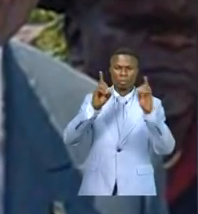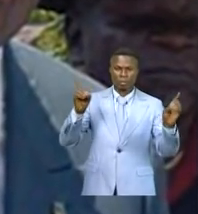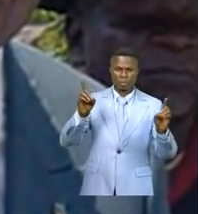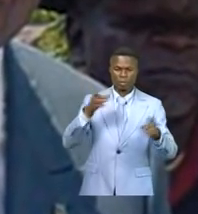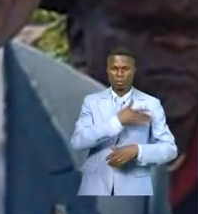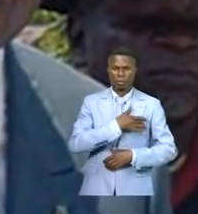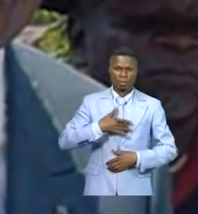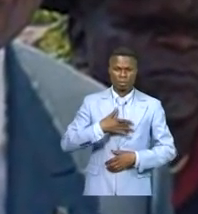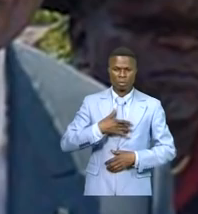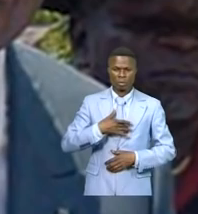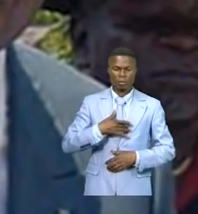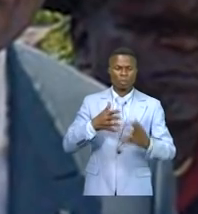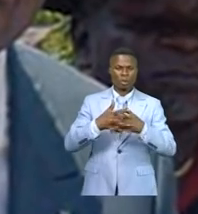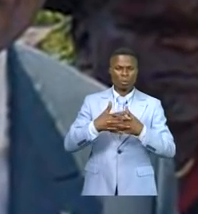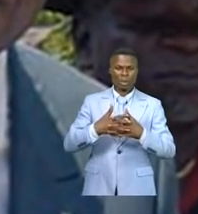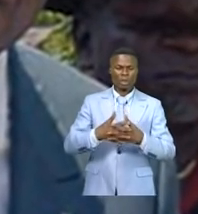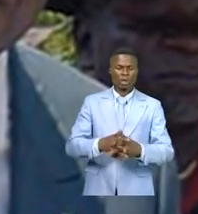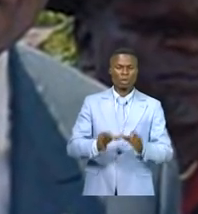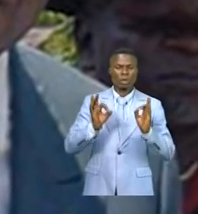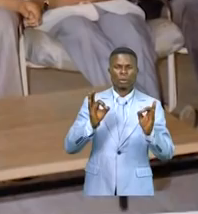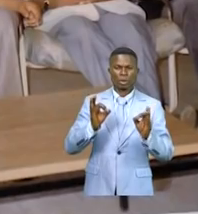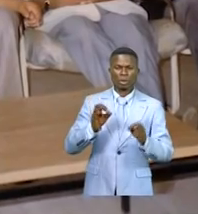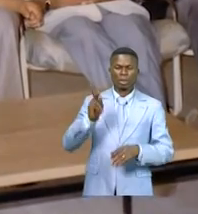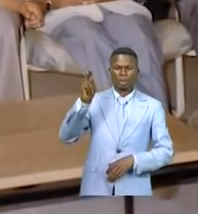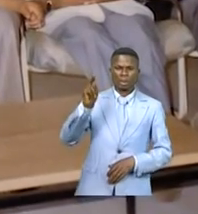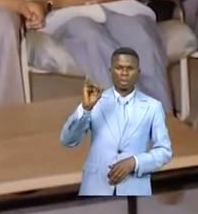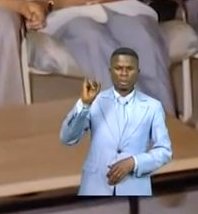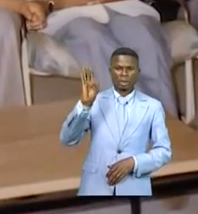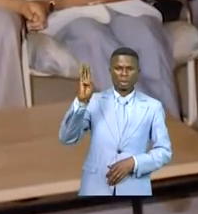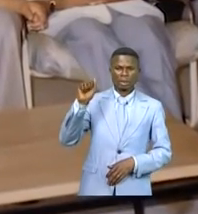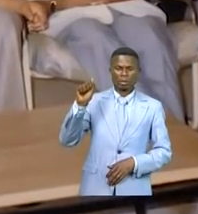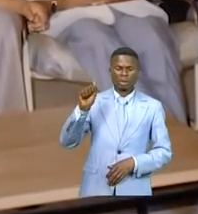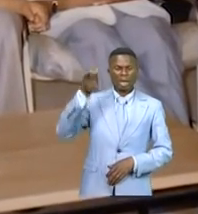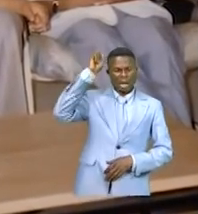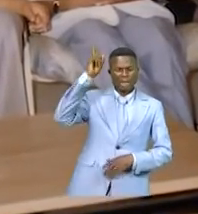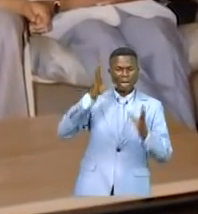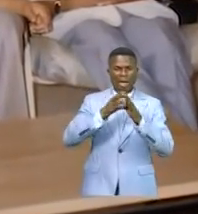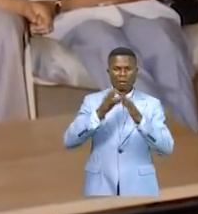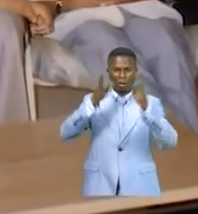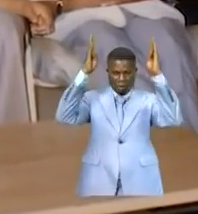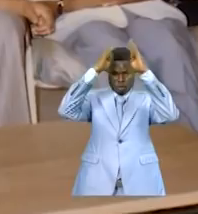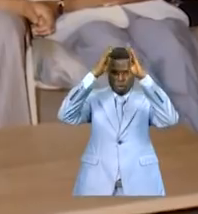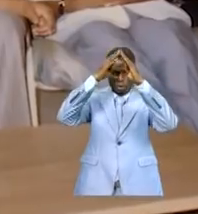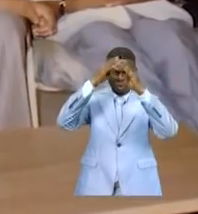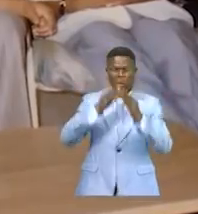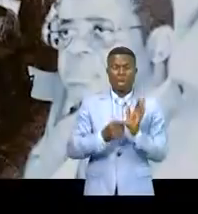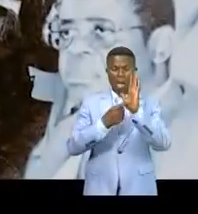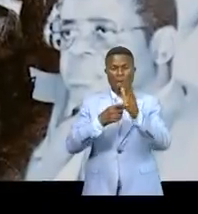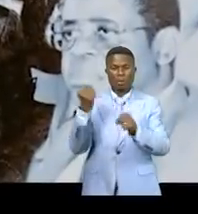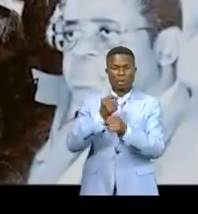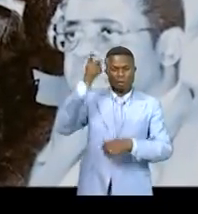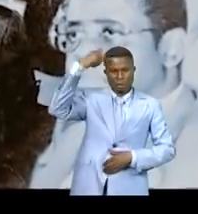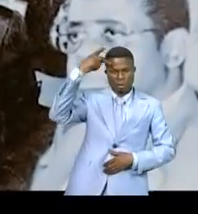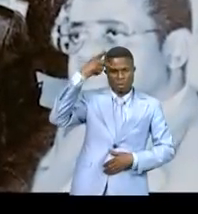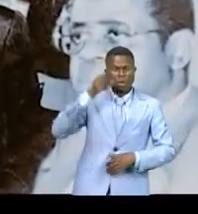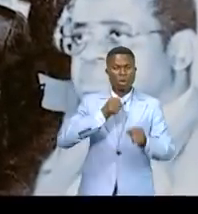Surnommé F-Machine, Frédéric Kibasa Maliba, à l'époque du Zaïre, a marqué son parcours politique.